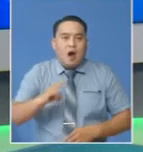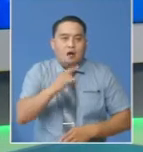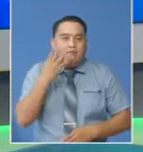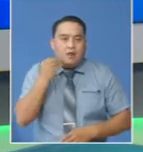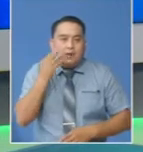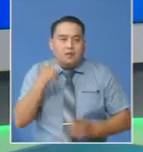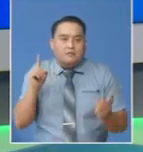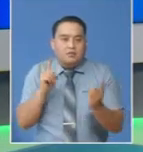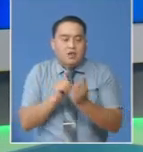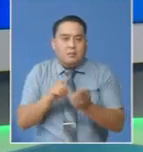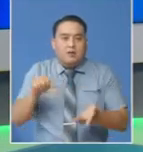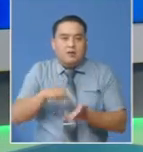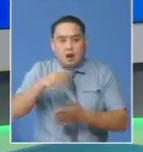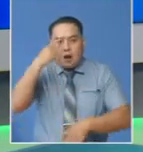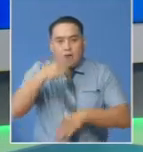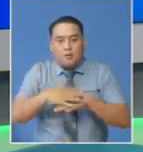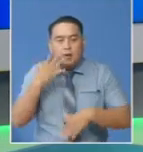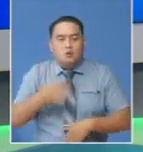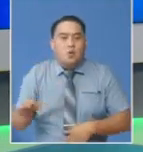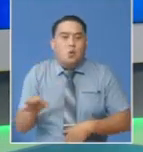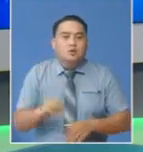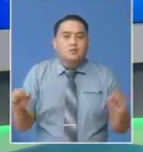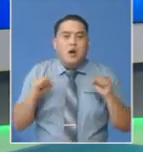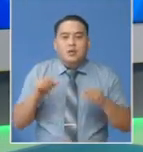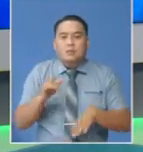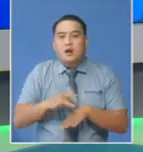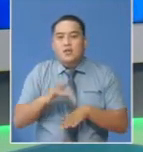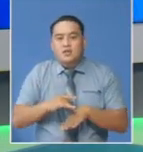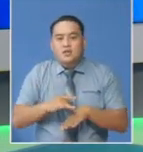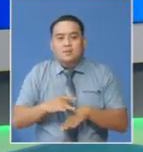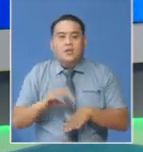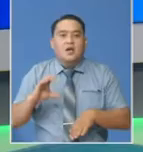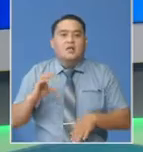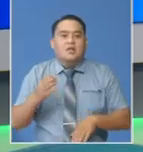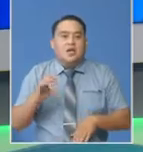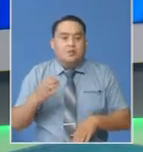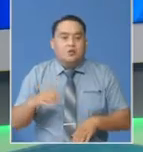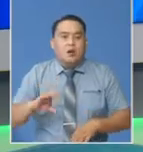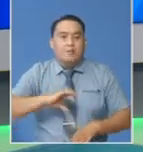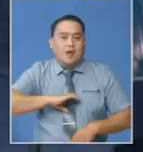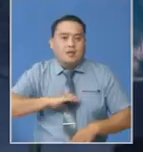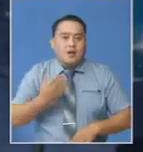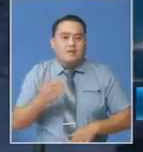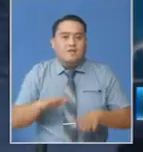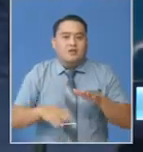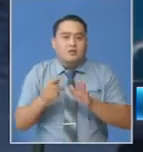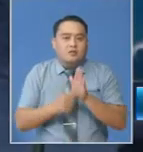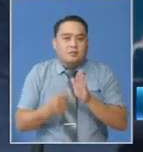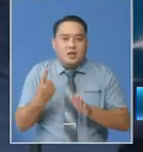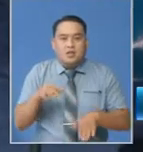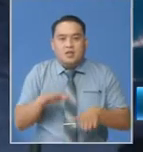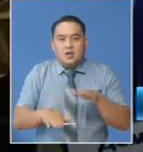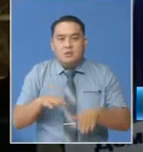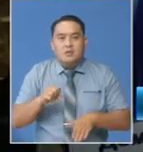спорта встретили представители акимата Алматинской области, спортсмены и болельщики. Серебряную медаль весовой категории